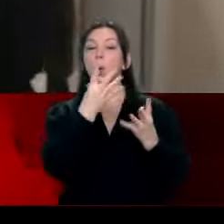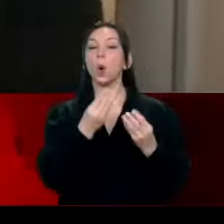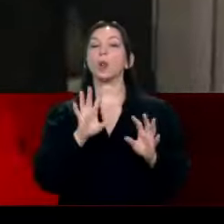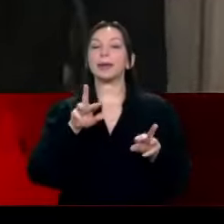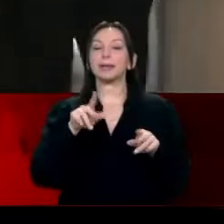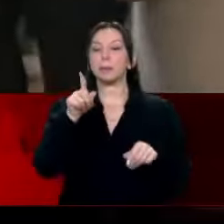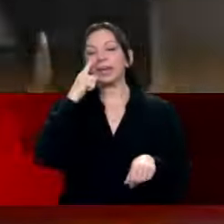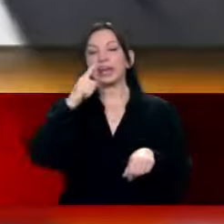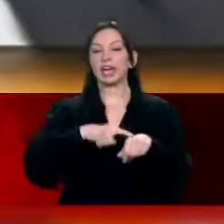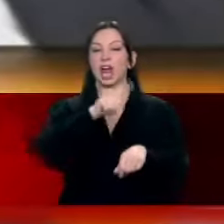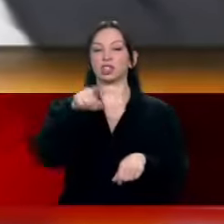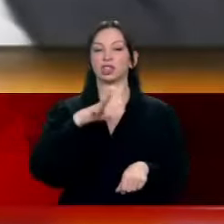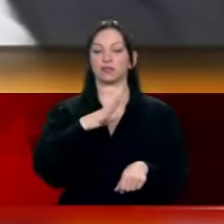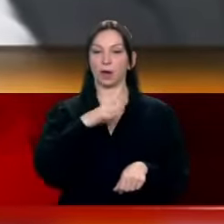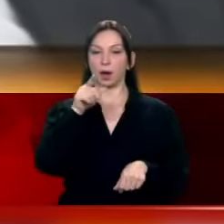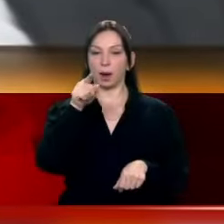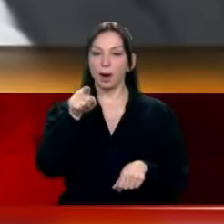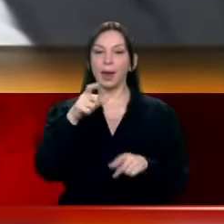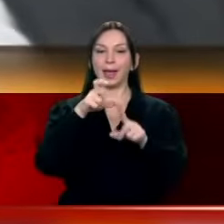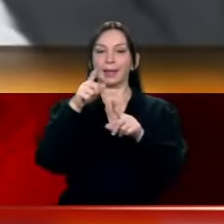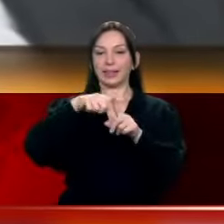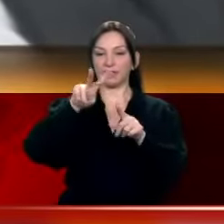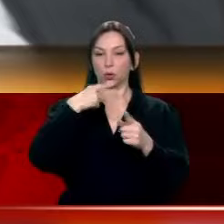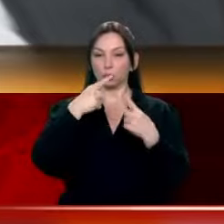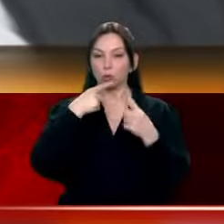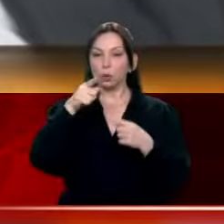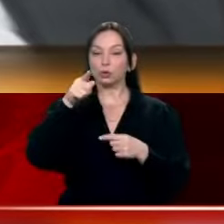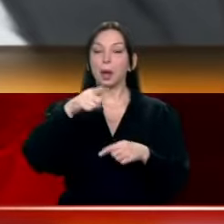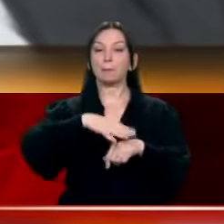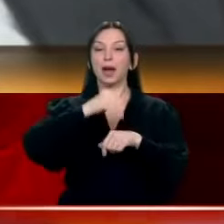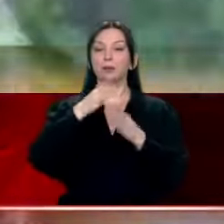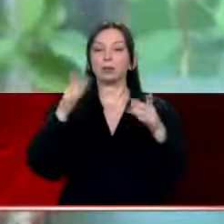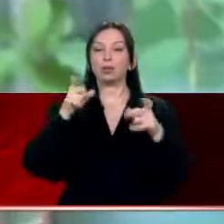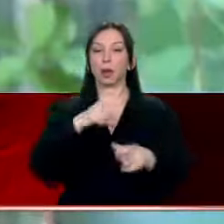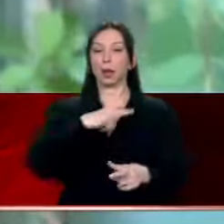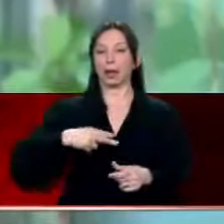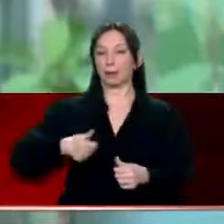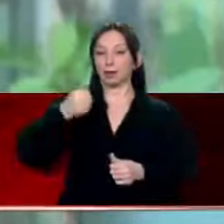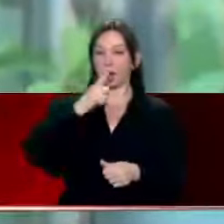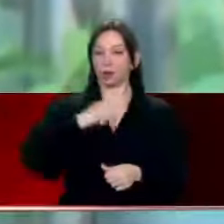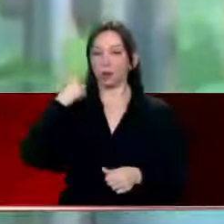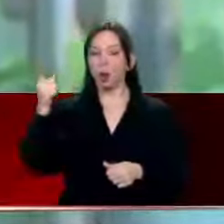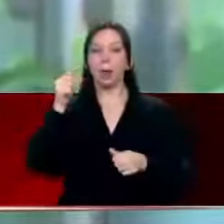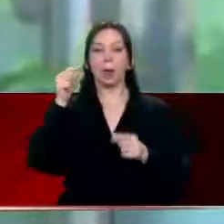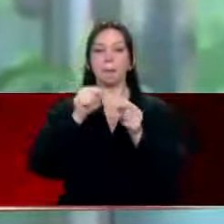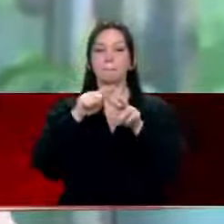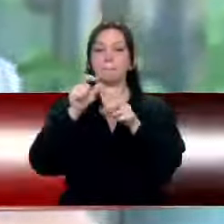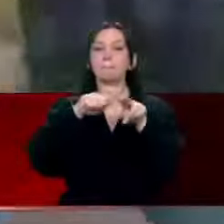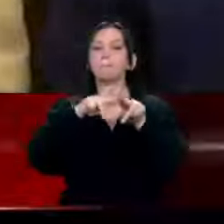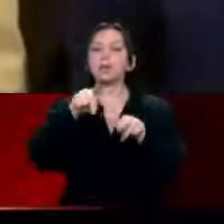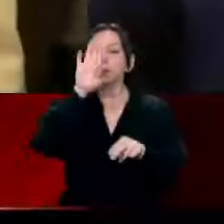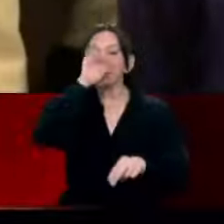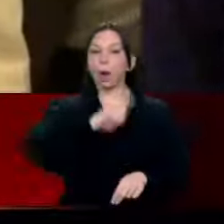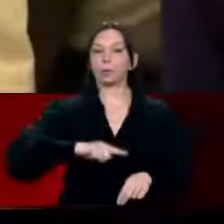gibi bir inanç var. KRT'ye konuşan DEM Parti Mardin Büyükşehir Belediye Başkan Adayı Ahmet Türk'ün gündeminde Başak Demirtaş'ın İstanbul adaylığı